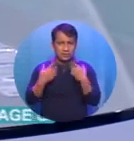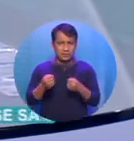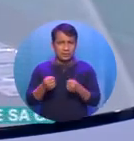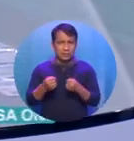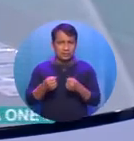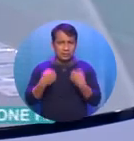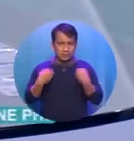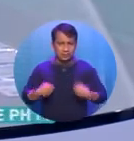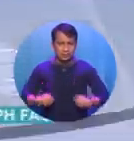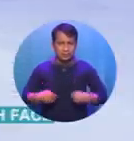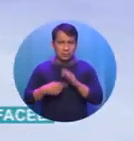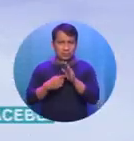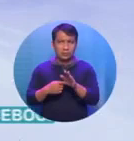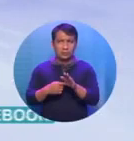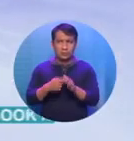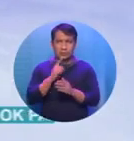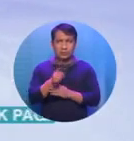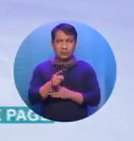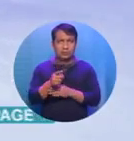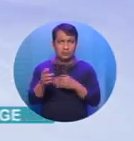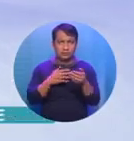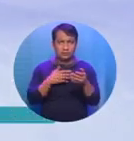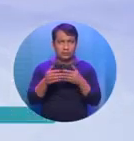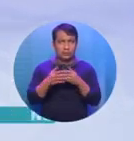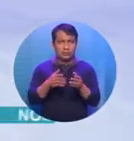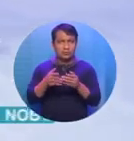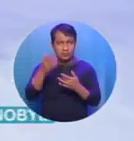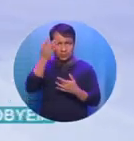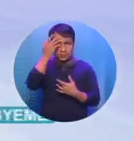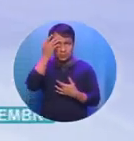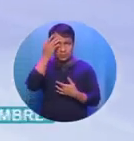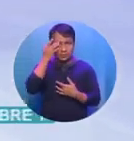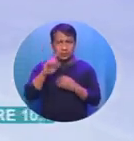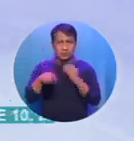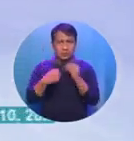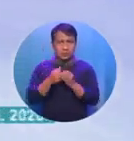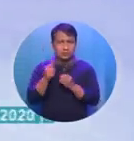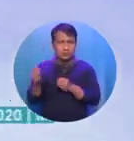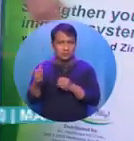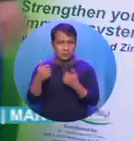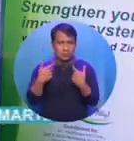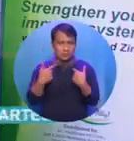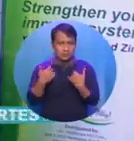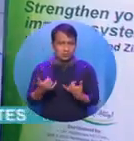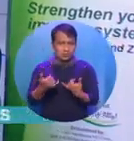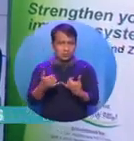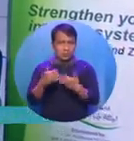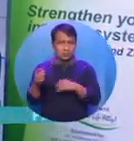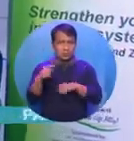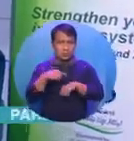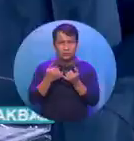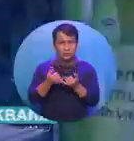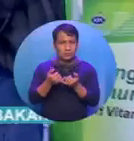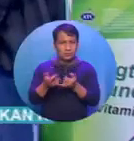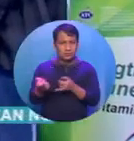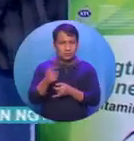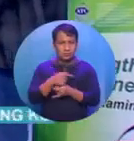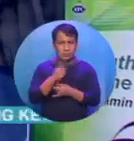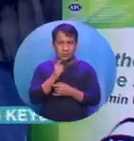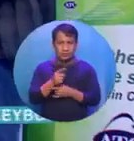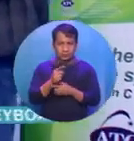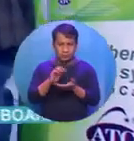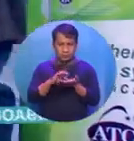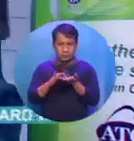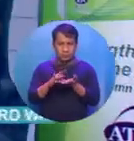Pampatibay ng katawan laban sa anumang mga sakit. Sa panahon ngayon, Vita Sync. Gaya